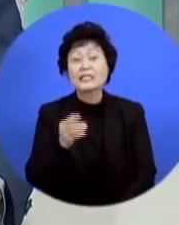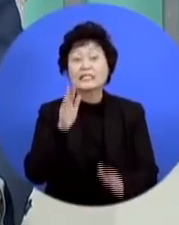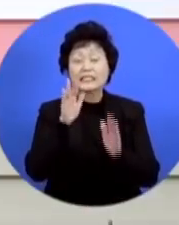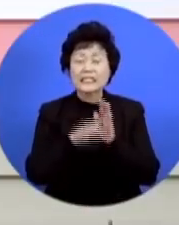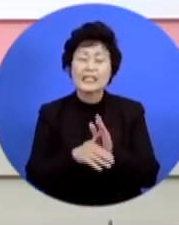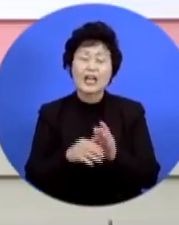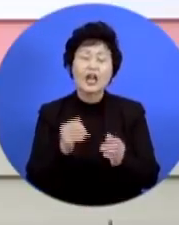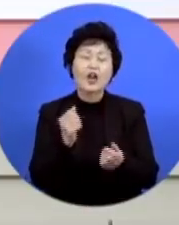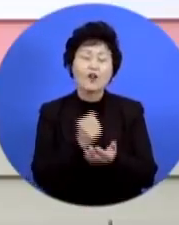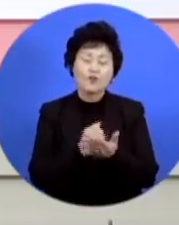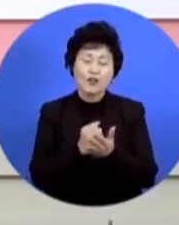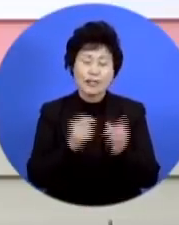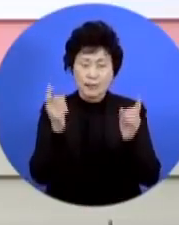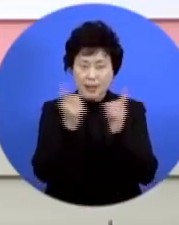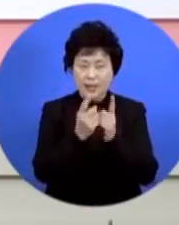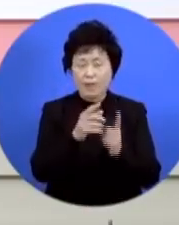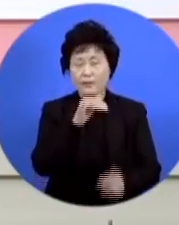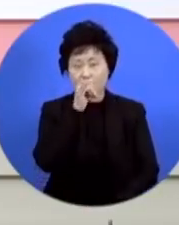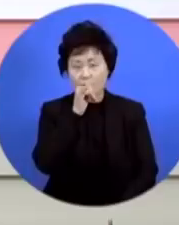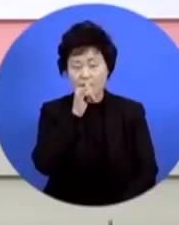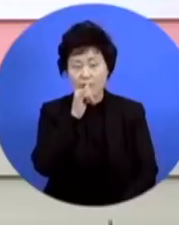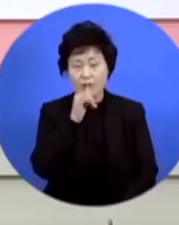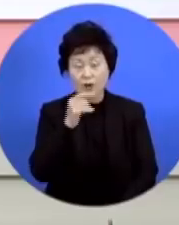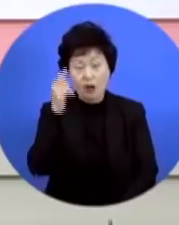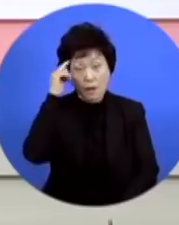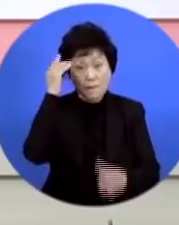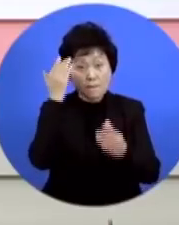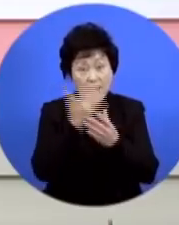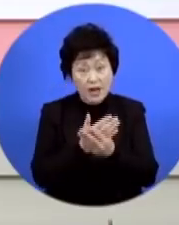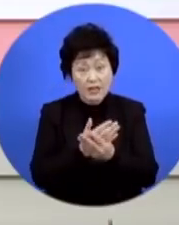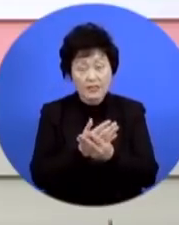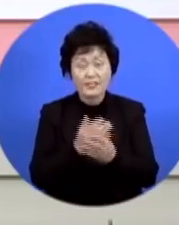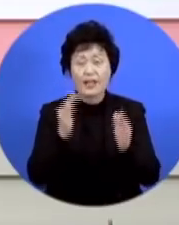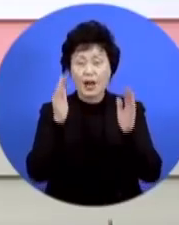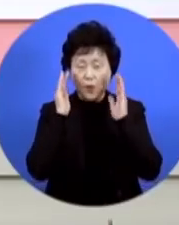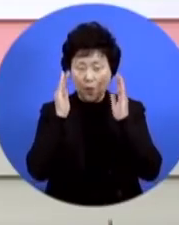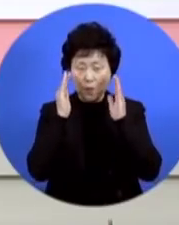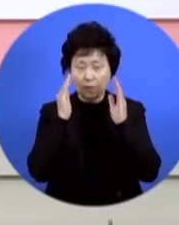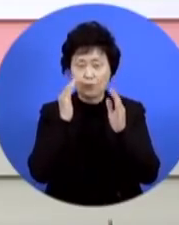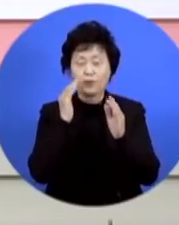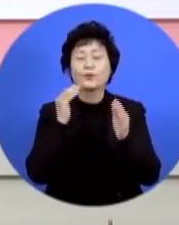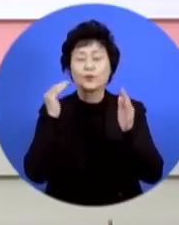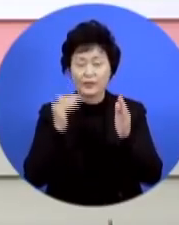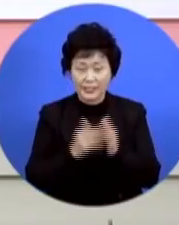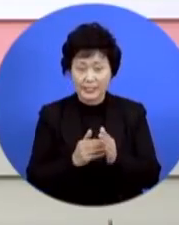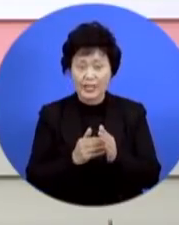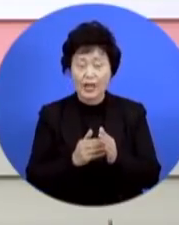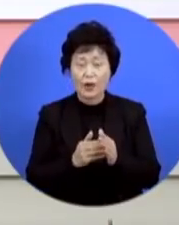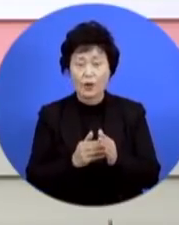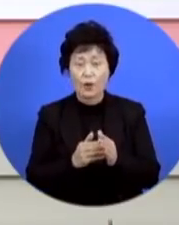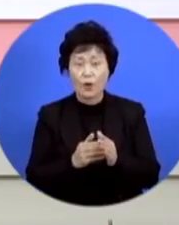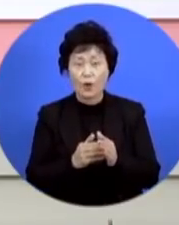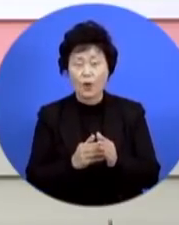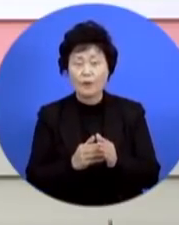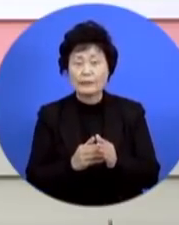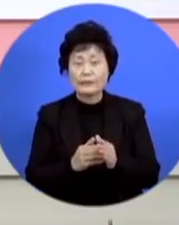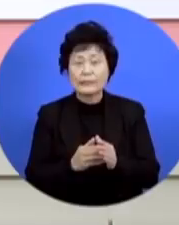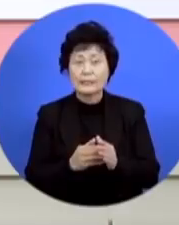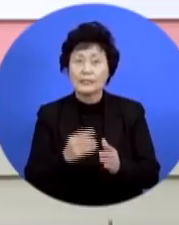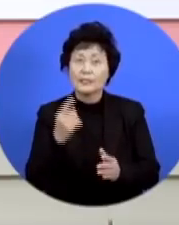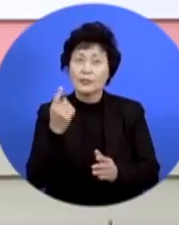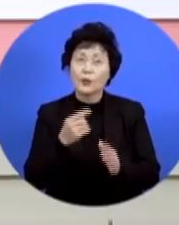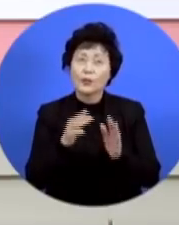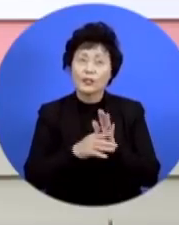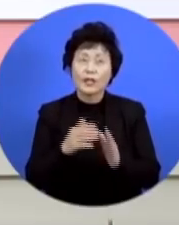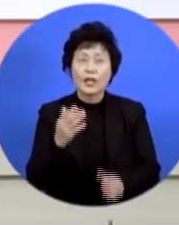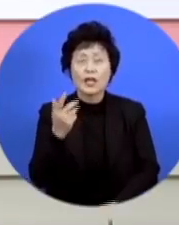네. 박사학위 가정하고 미국 동부에 가서 리서치도 좀 하고 그래서 콜링은 94년도에 받았는데 나오게 된 건 99년도였죠.